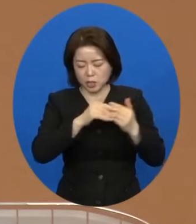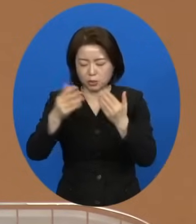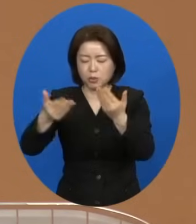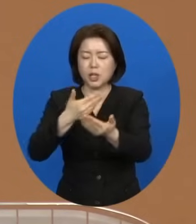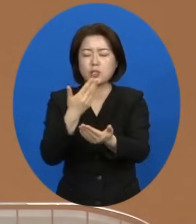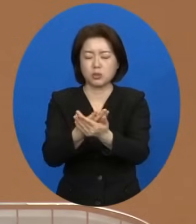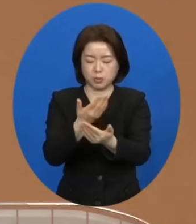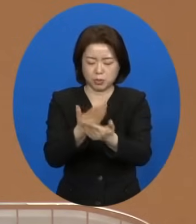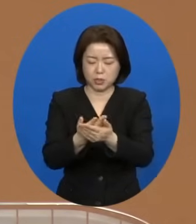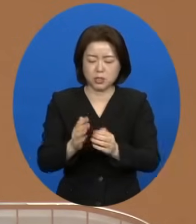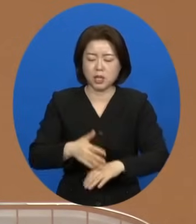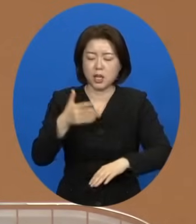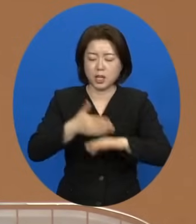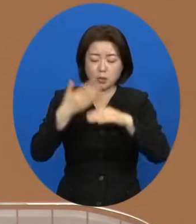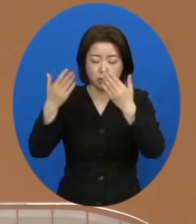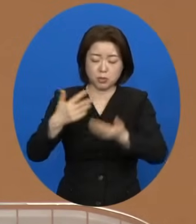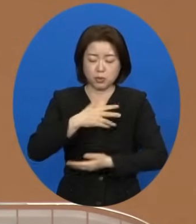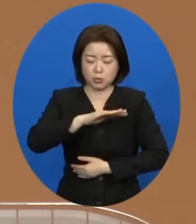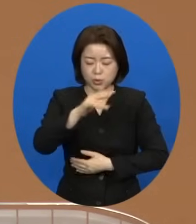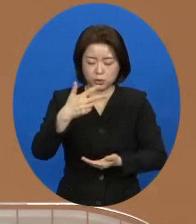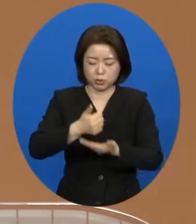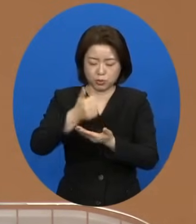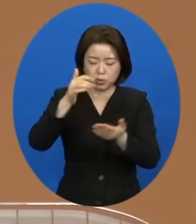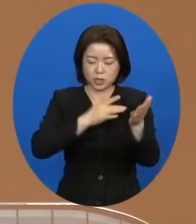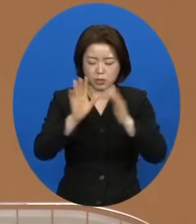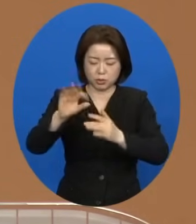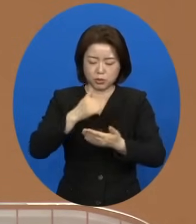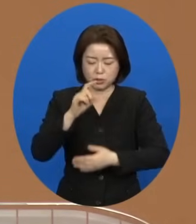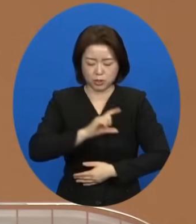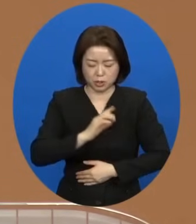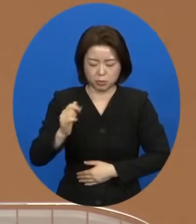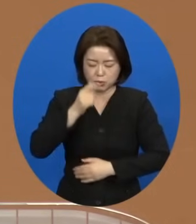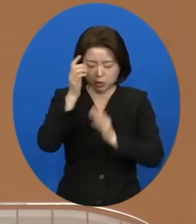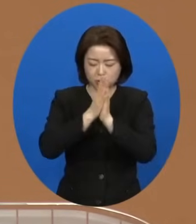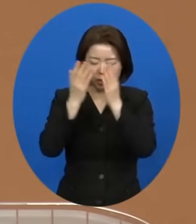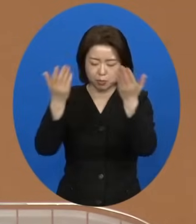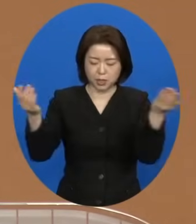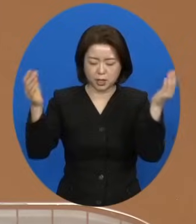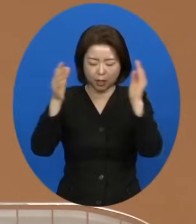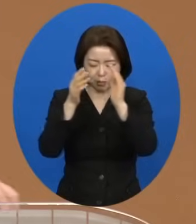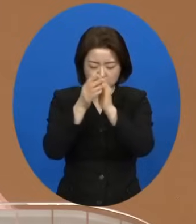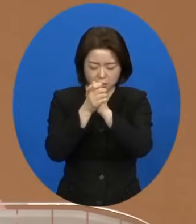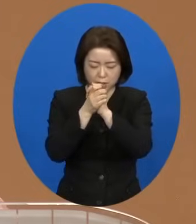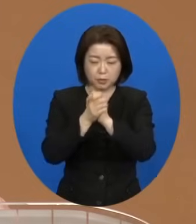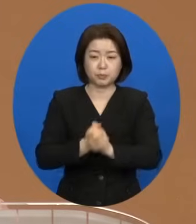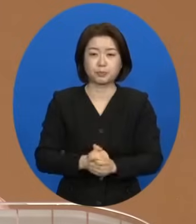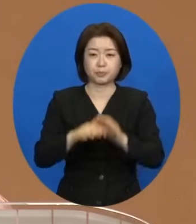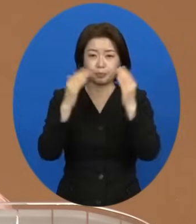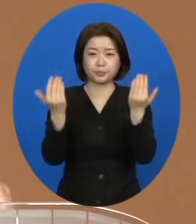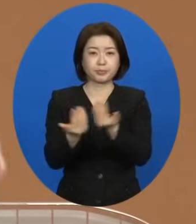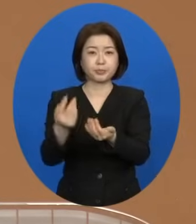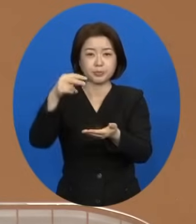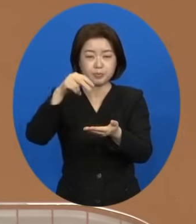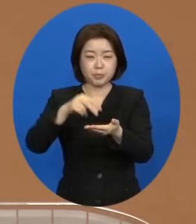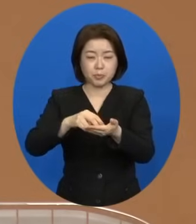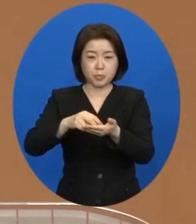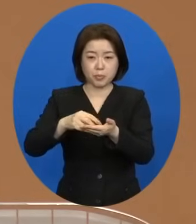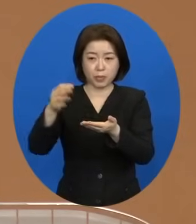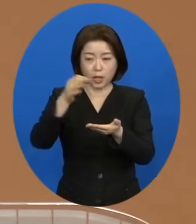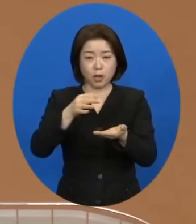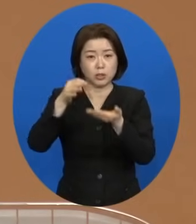주시옵소서 감사하며 우리 구주 예수님의 이름으로 기도드립니다 아멘 우리 다 같이 일어나셔서 우리 예물을